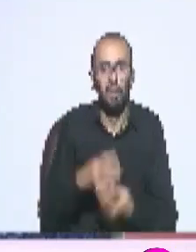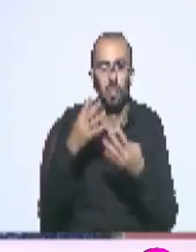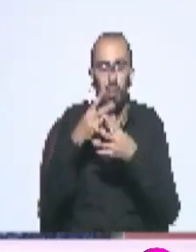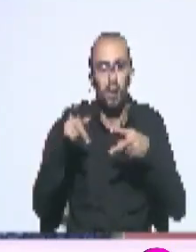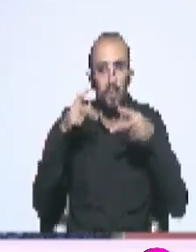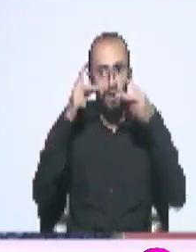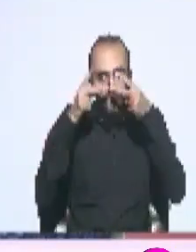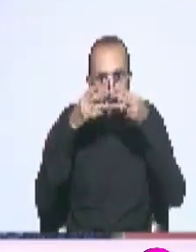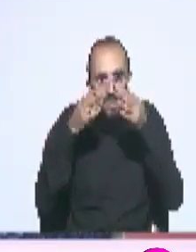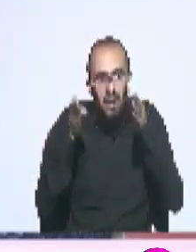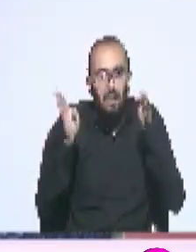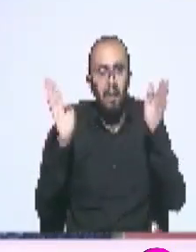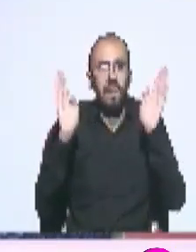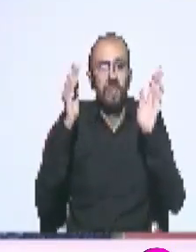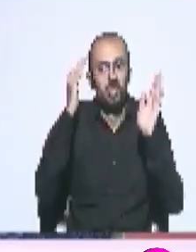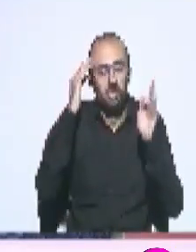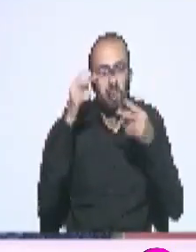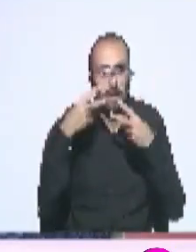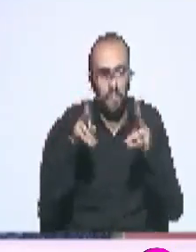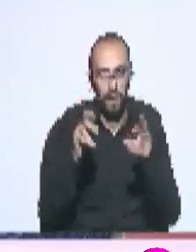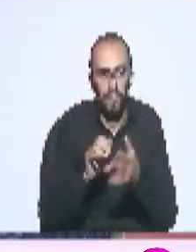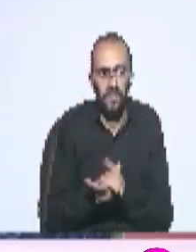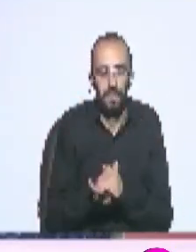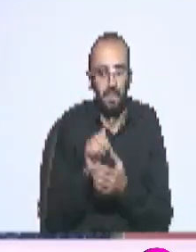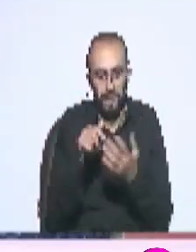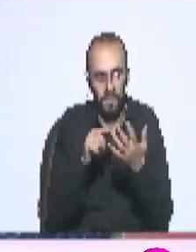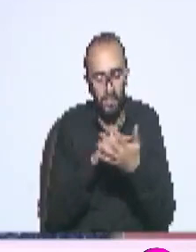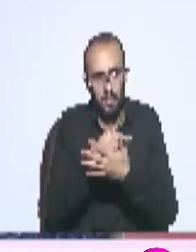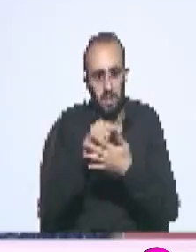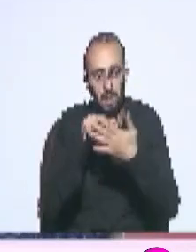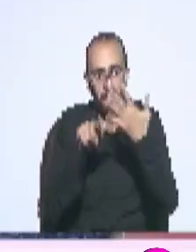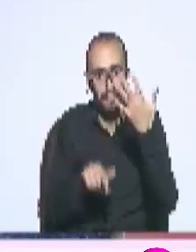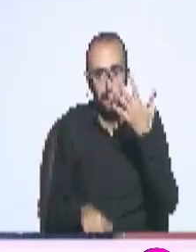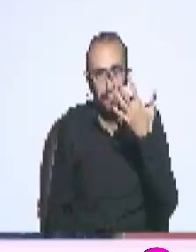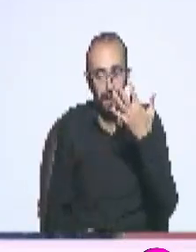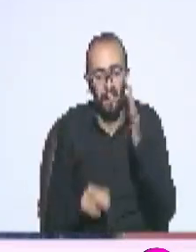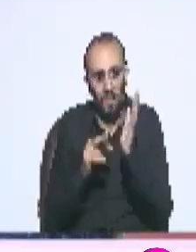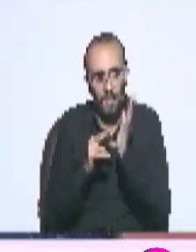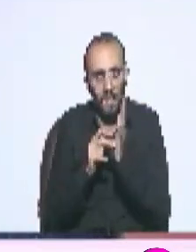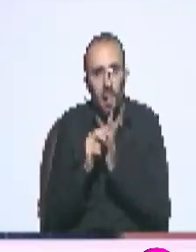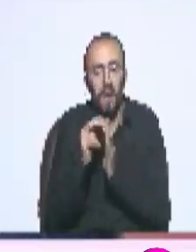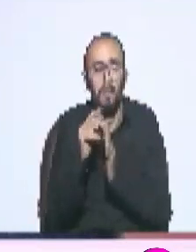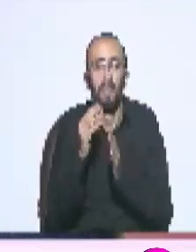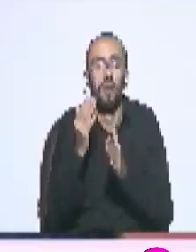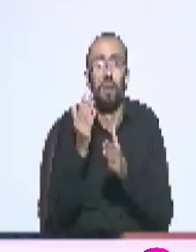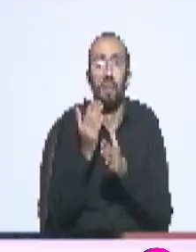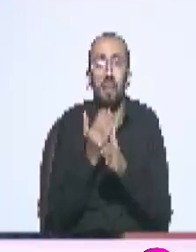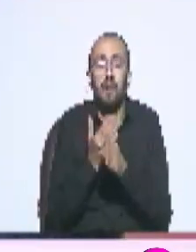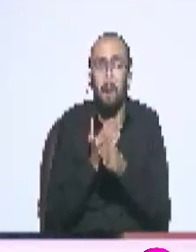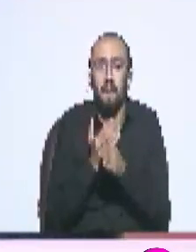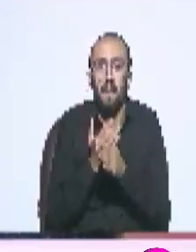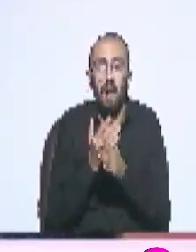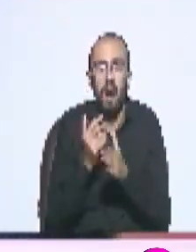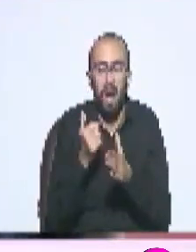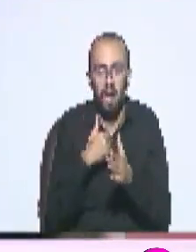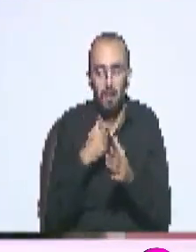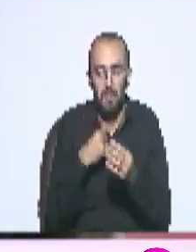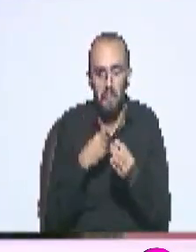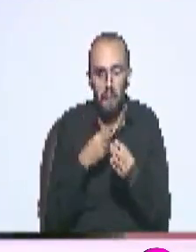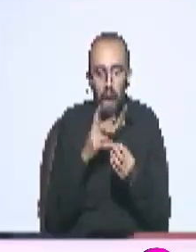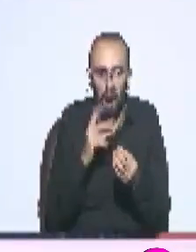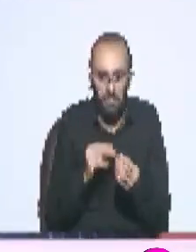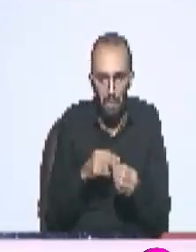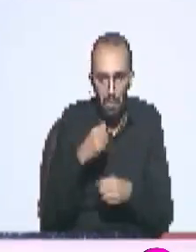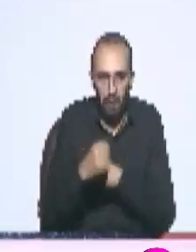بنوصل لها بيبقى فاضل بقى طب انا دلوقتي عندي خمس خطوات المفروض ابقى بعملهم عشان انا ابقى الجبل او مؤهل ان